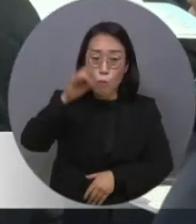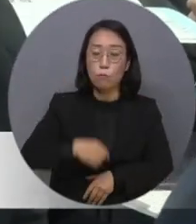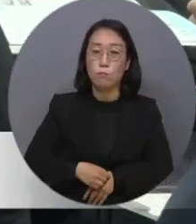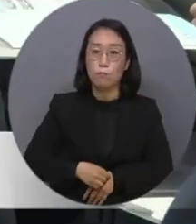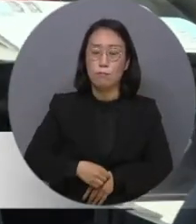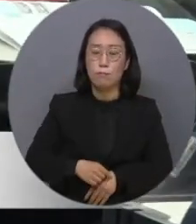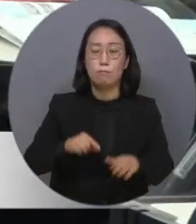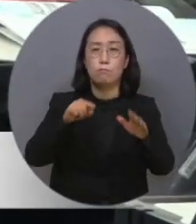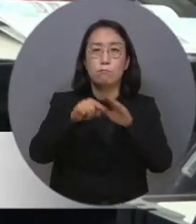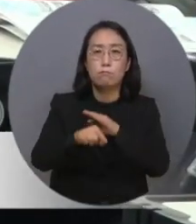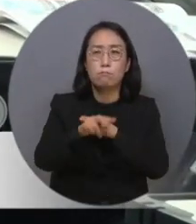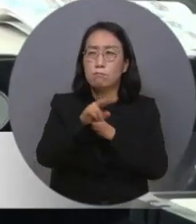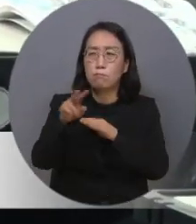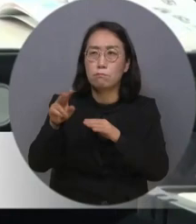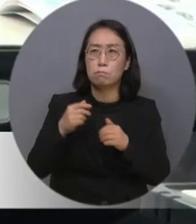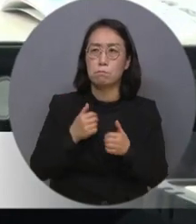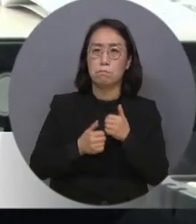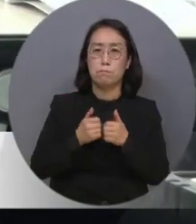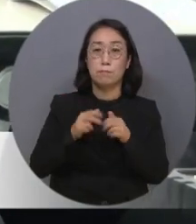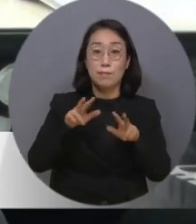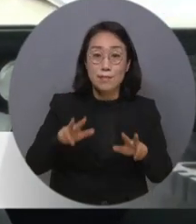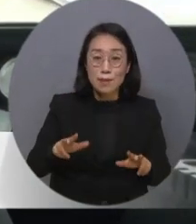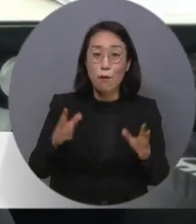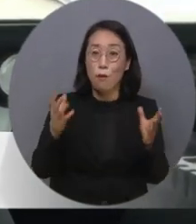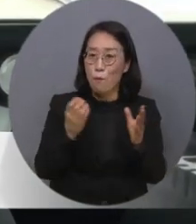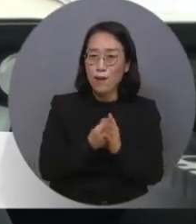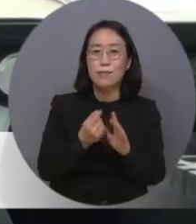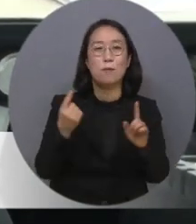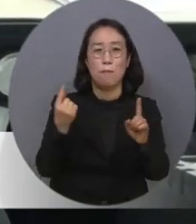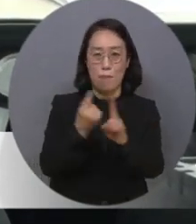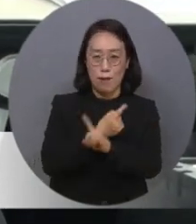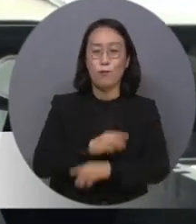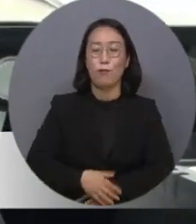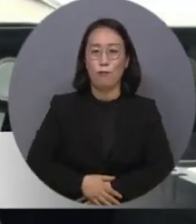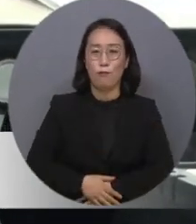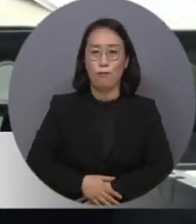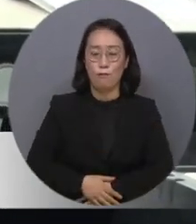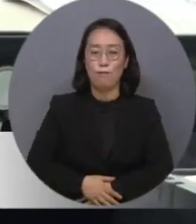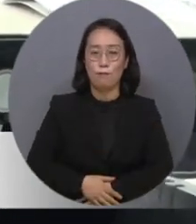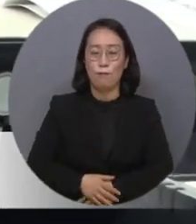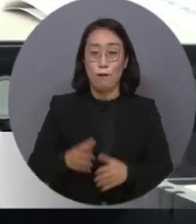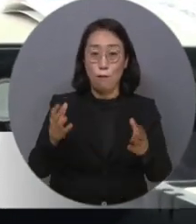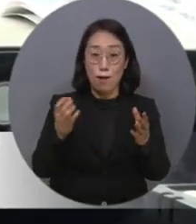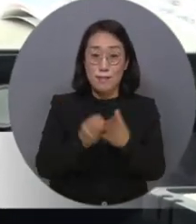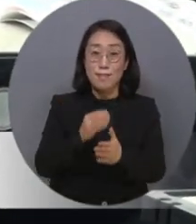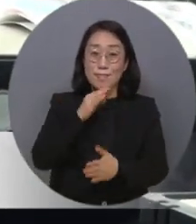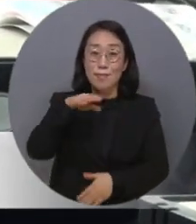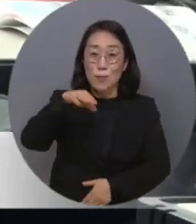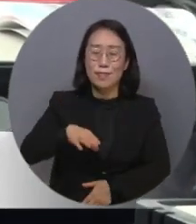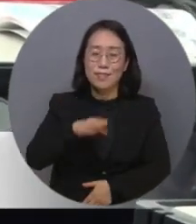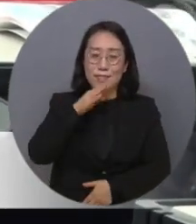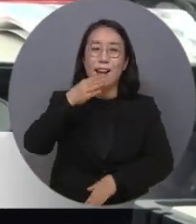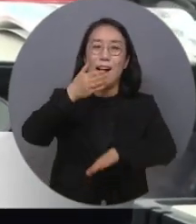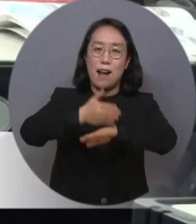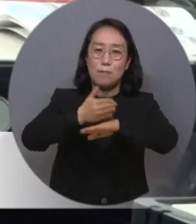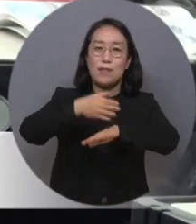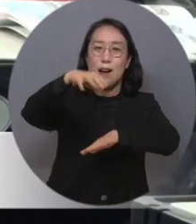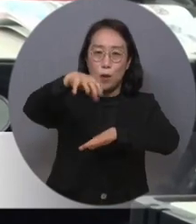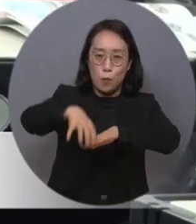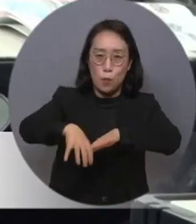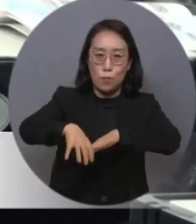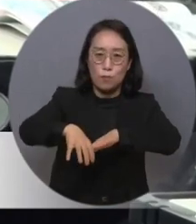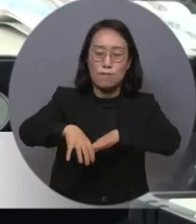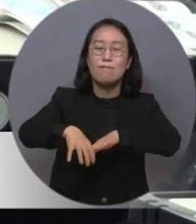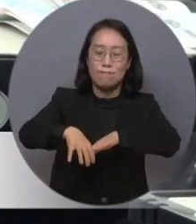첫 여기 왔던 인상하고 지금의 인상하고 100% 틀려질 정도로 복지관은 정말 감사한 곳이고